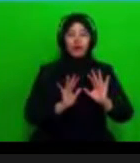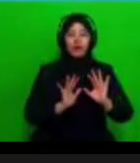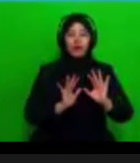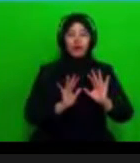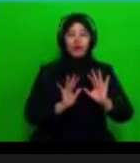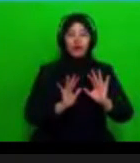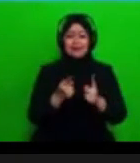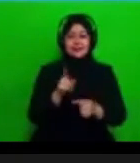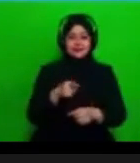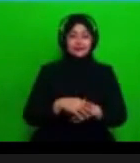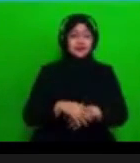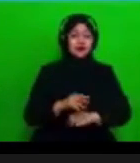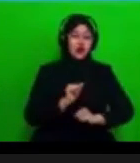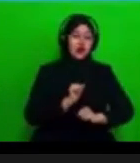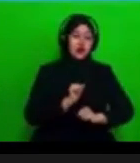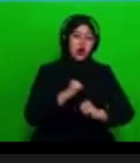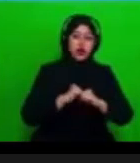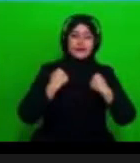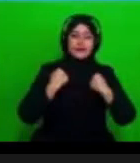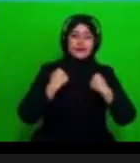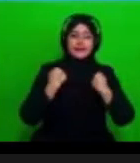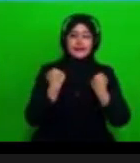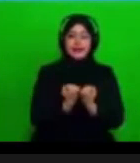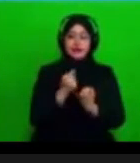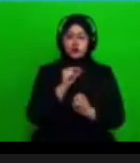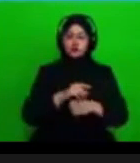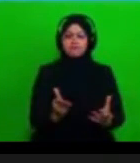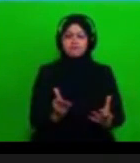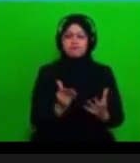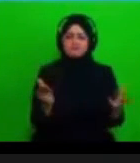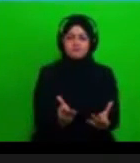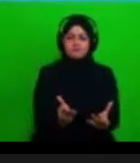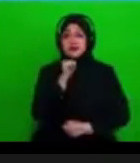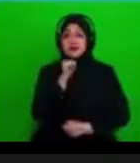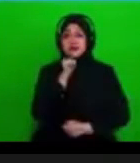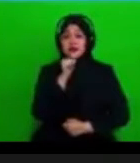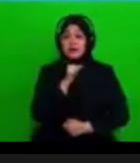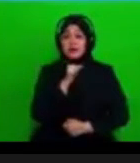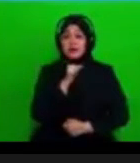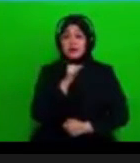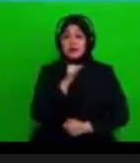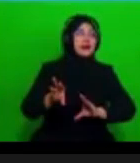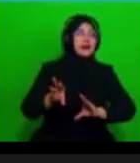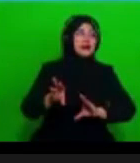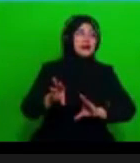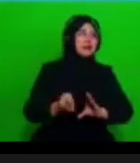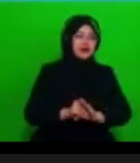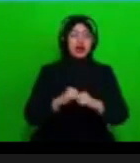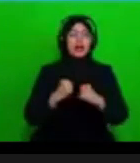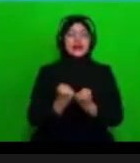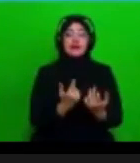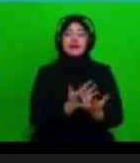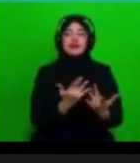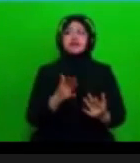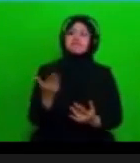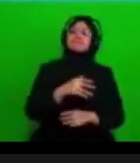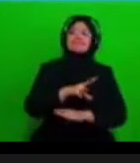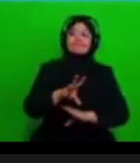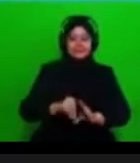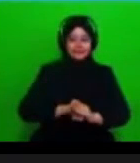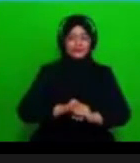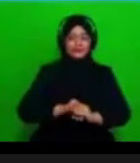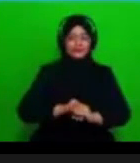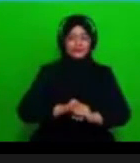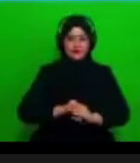11 ini. Ini organisasi penggeraknya. Organisasi penggerak melibatkan organisasi kemasyarakatan, kita ajak bergotong